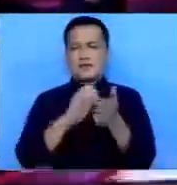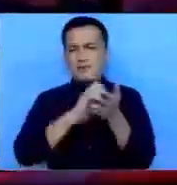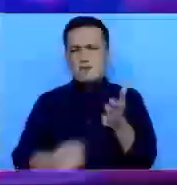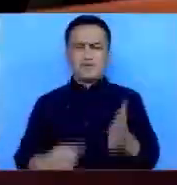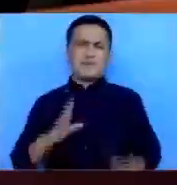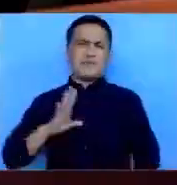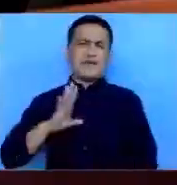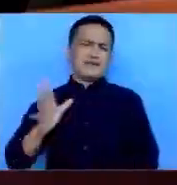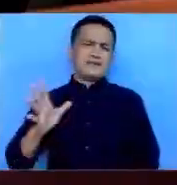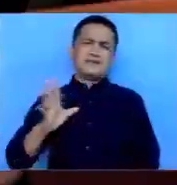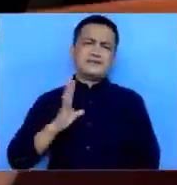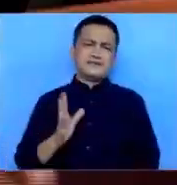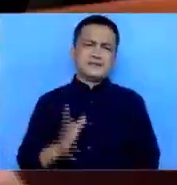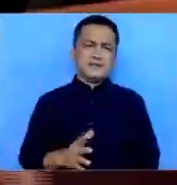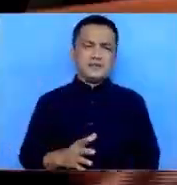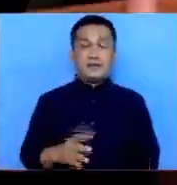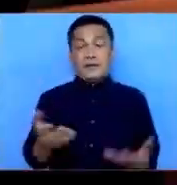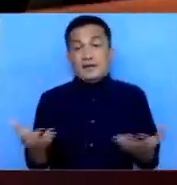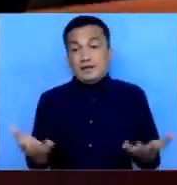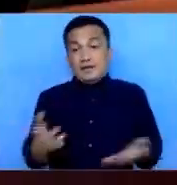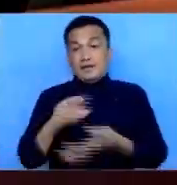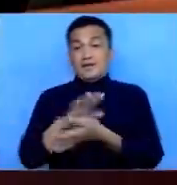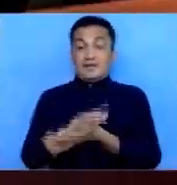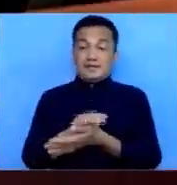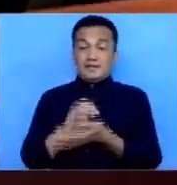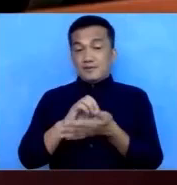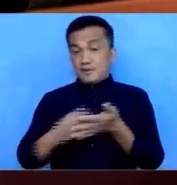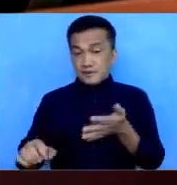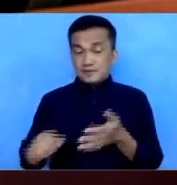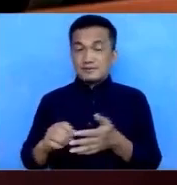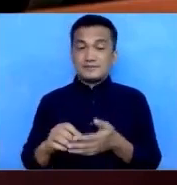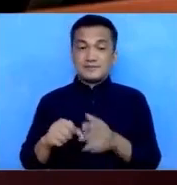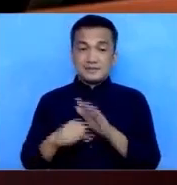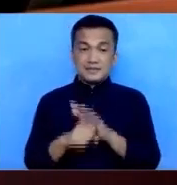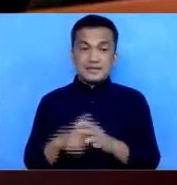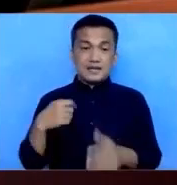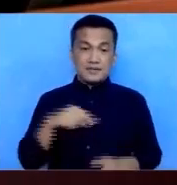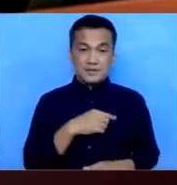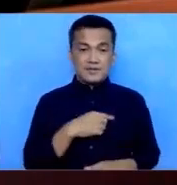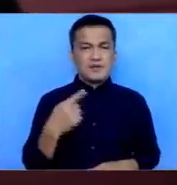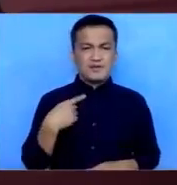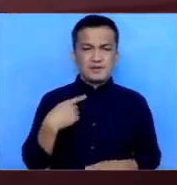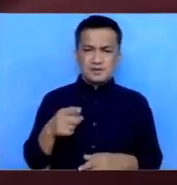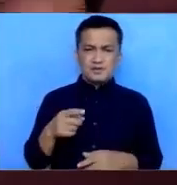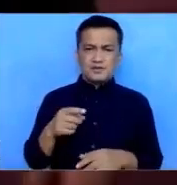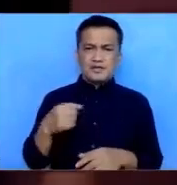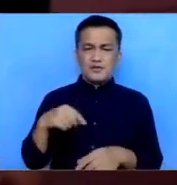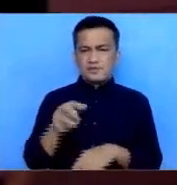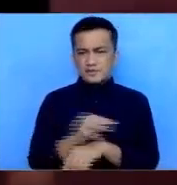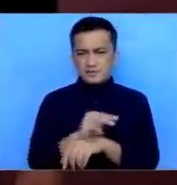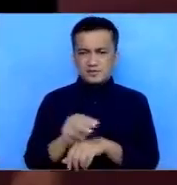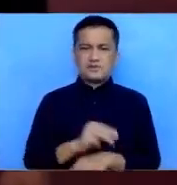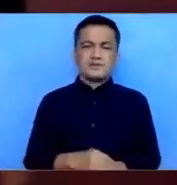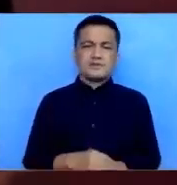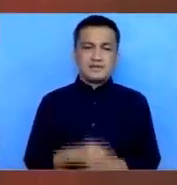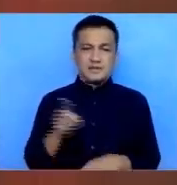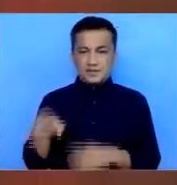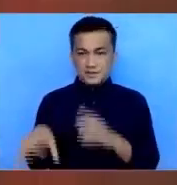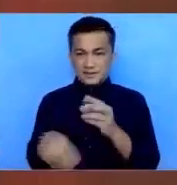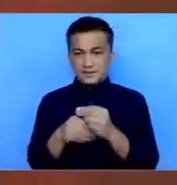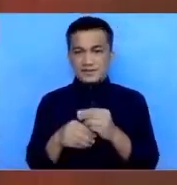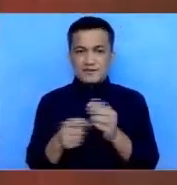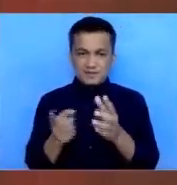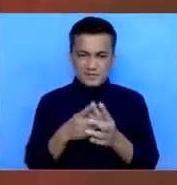Pandemic relief. Oo, parang, ewan ko kami meron kaming ganung klaseng mission eh. Ito ang isa pang first sa